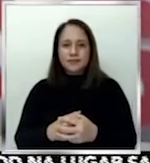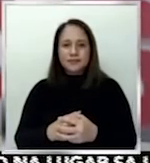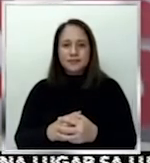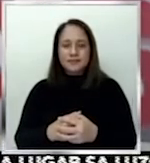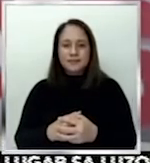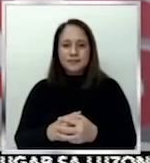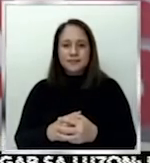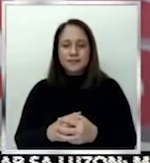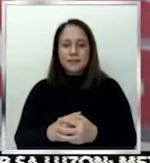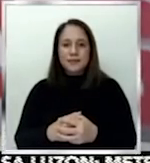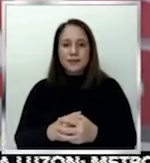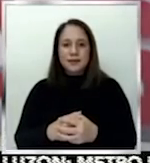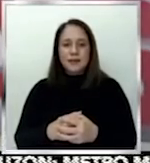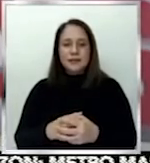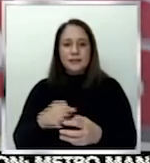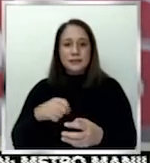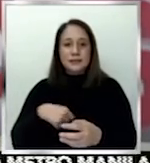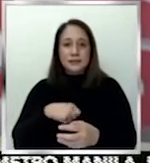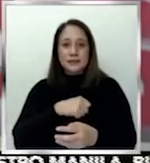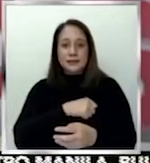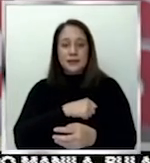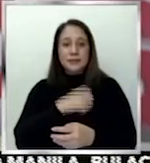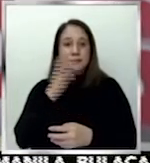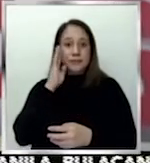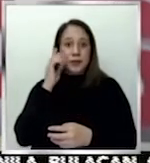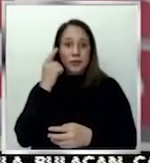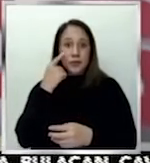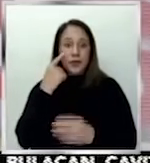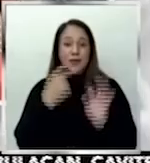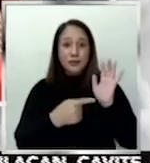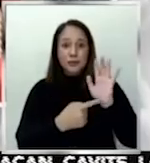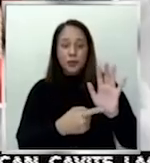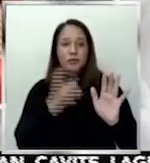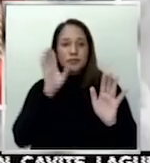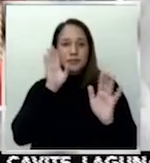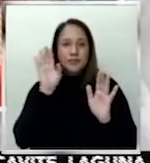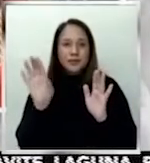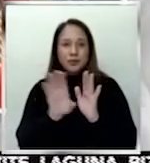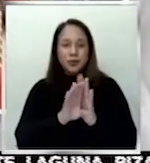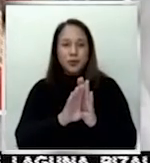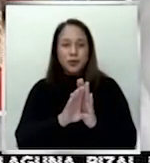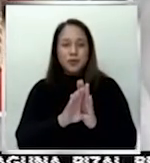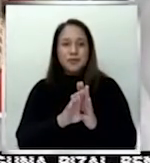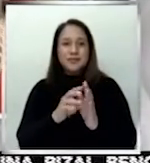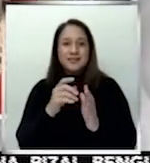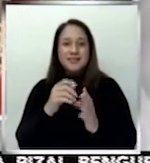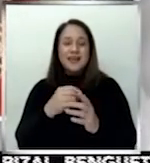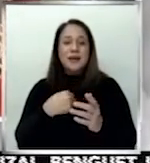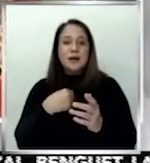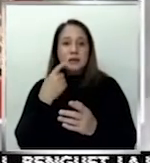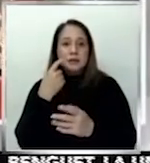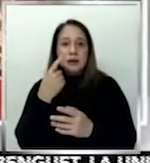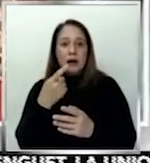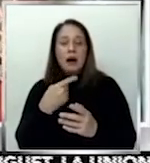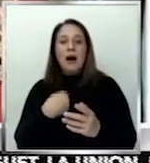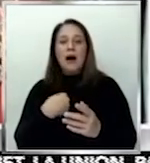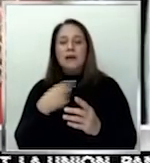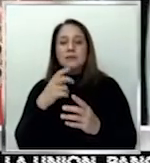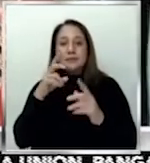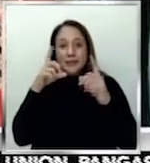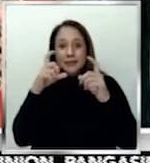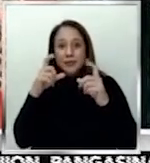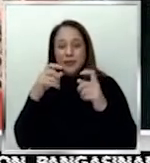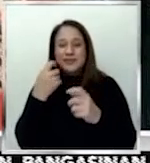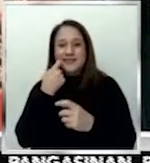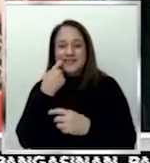Naglabas naman si Senador Bongo ng larawan ng Pangulo. Kuha daw yan kaninang hapon sa isang lugar sa Metro Manila. Kasama ni Go sa